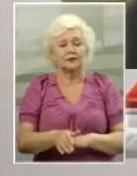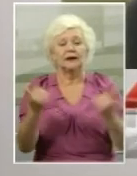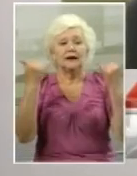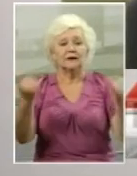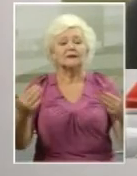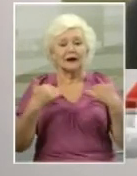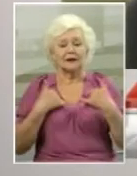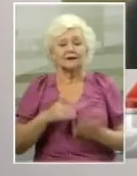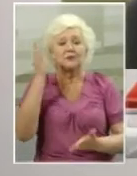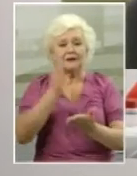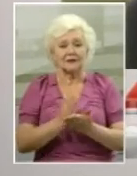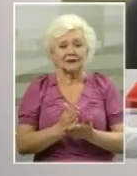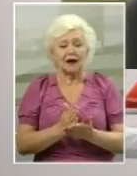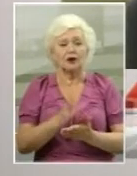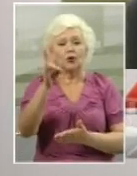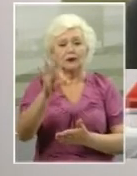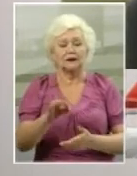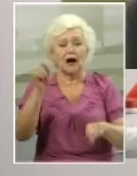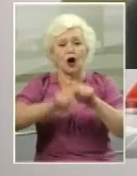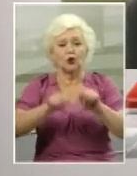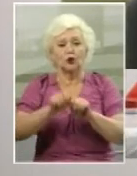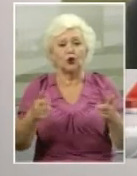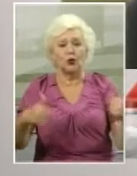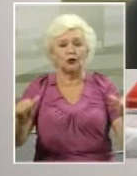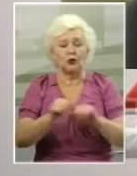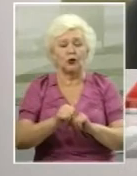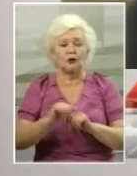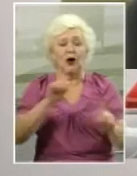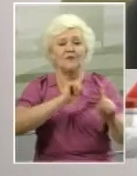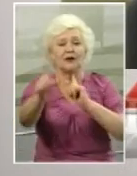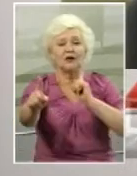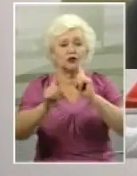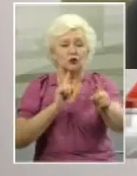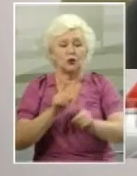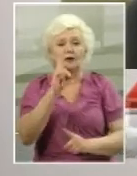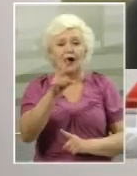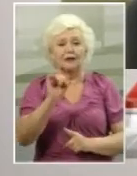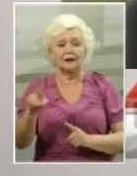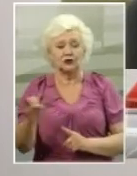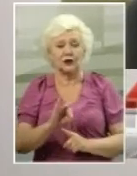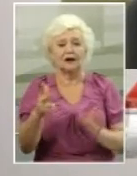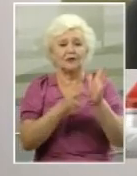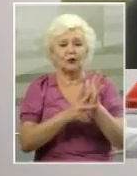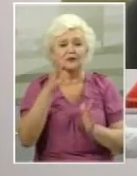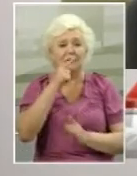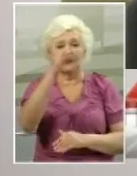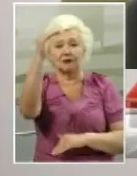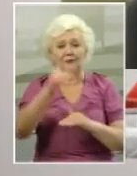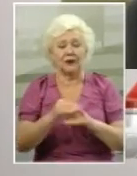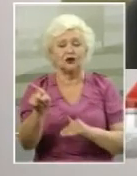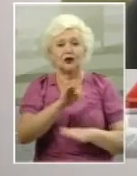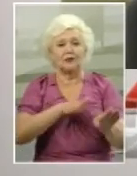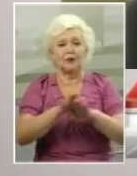Зараз ми знаходимося на контрольному пункті в'їзду-виїзду Каланчак, де сьогодні о 8 годині вечора має бутися концерт